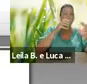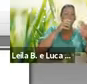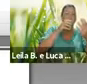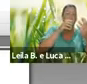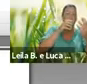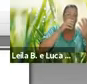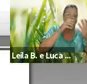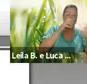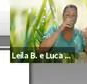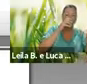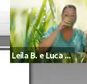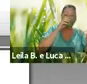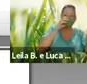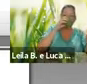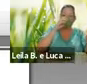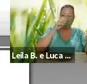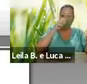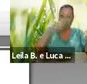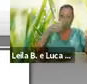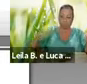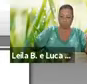è un essere più superiore a loro,